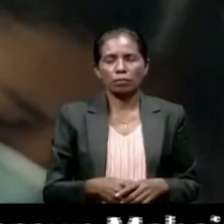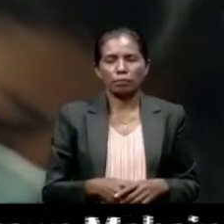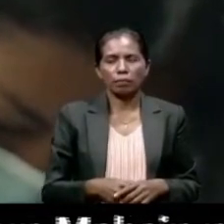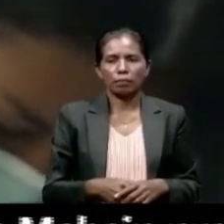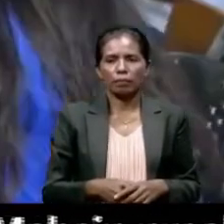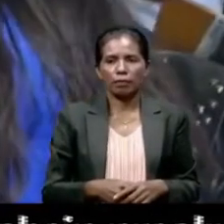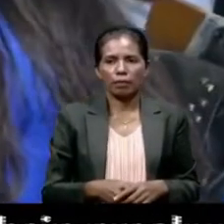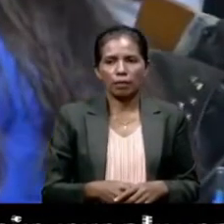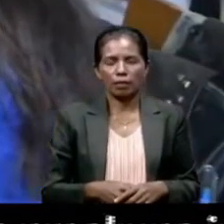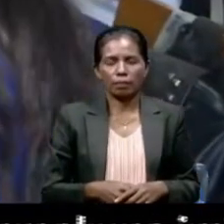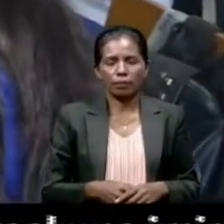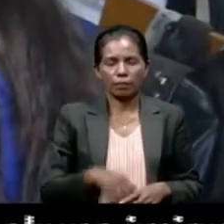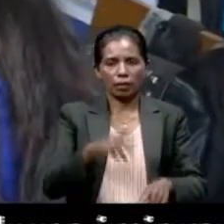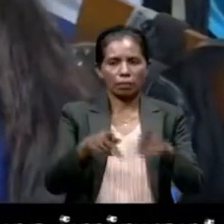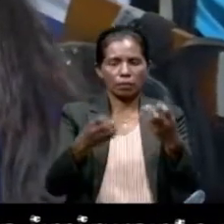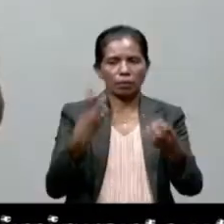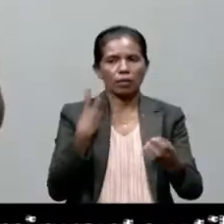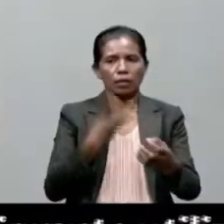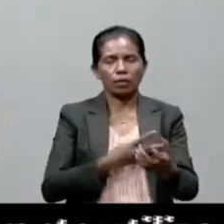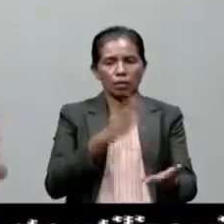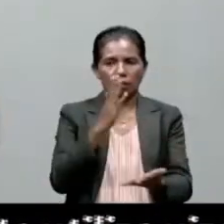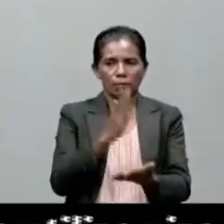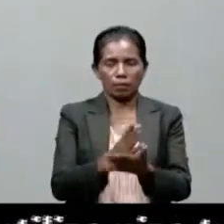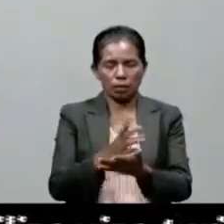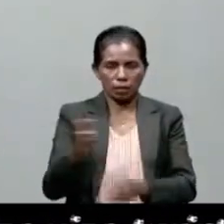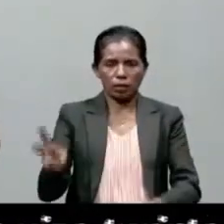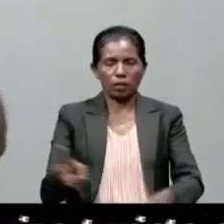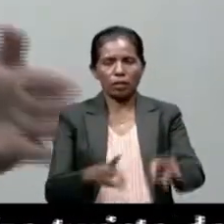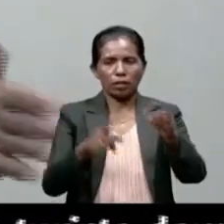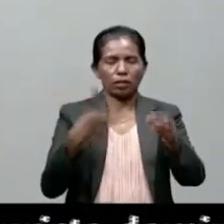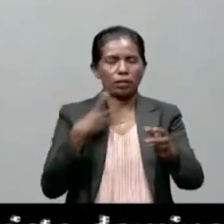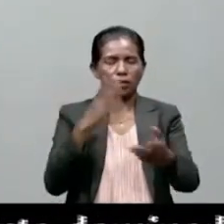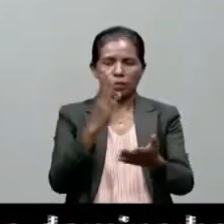Dalam barang, nebe ita kombate dalam ne, balu ita